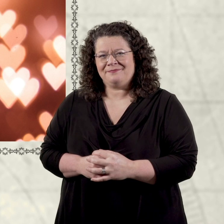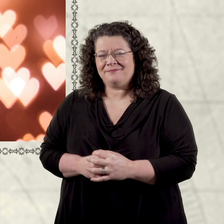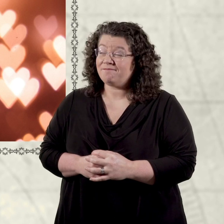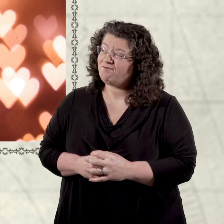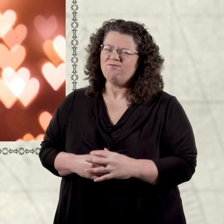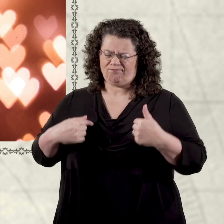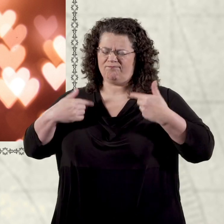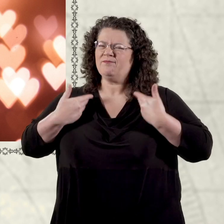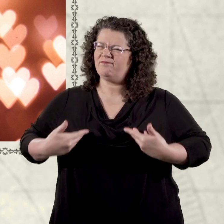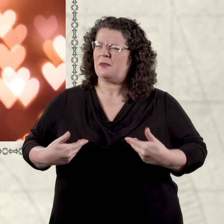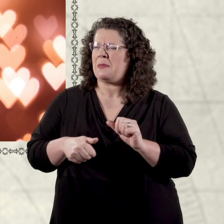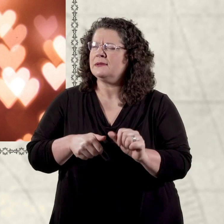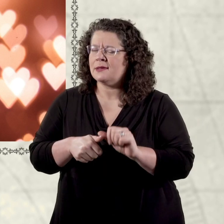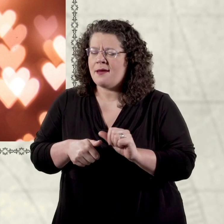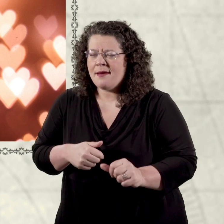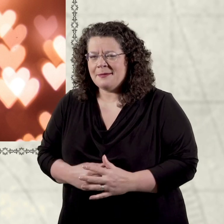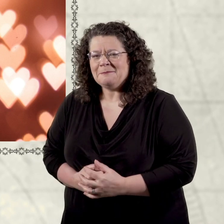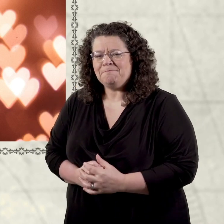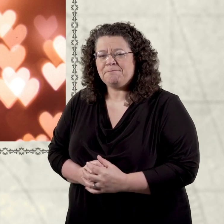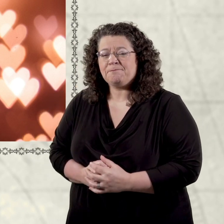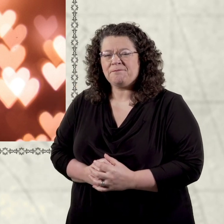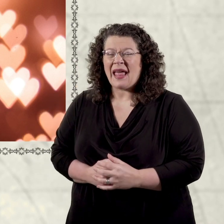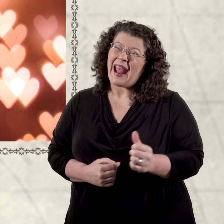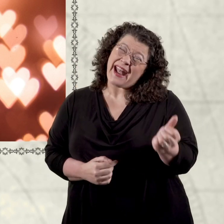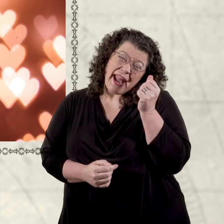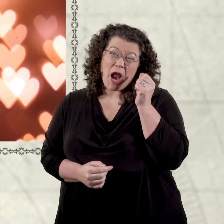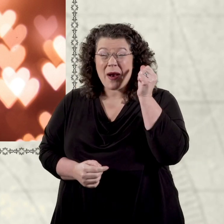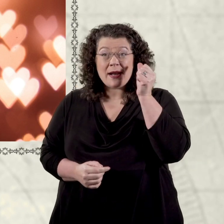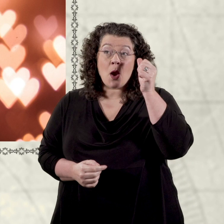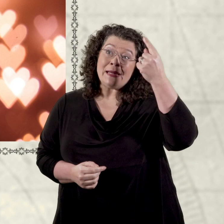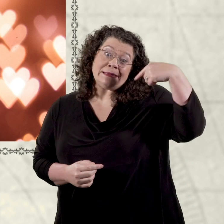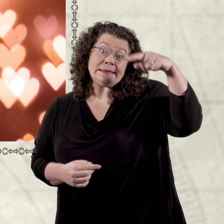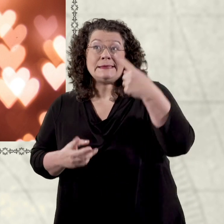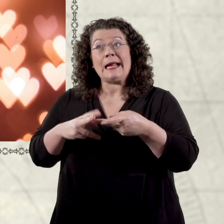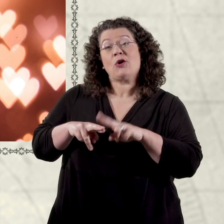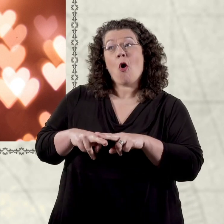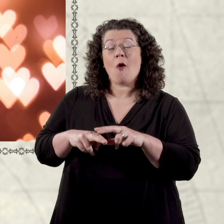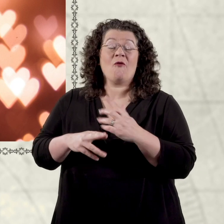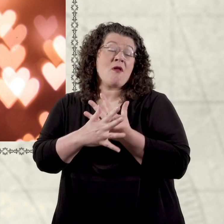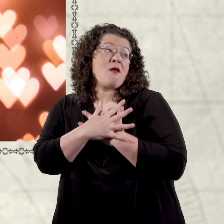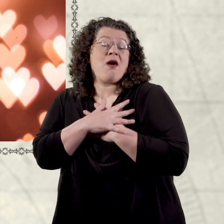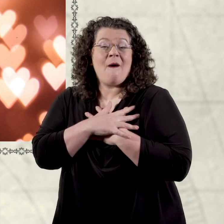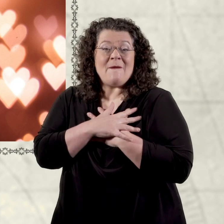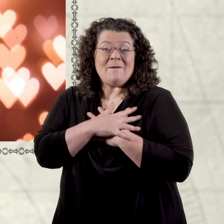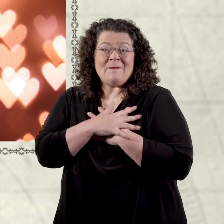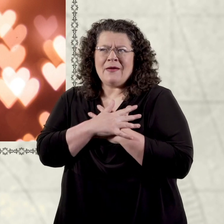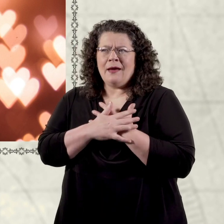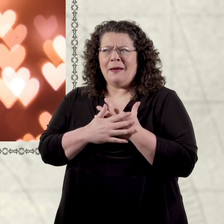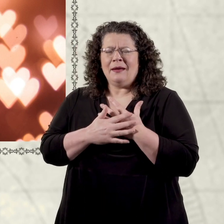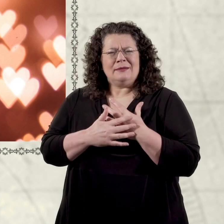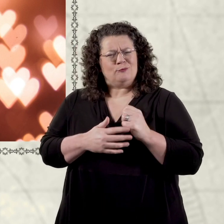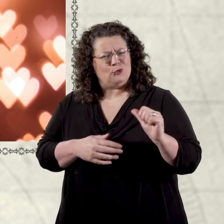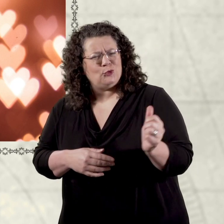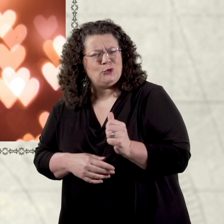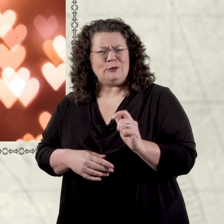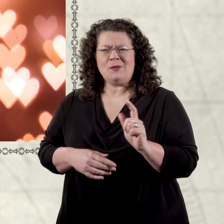Aniwylliant. Dwi'n gwybod. Dyla Santes neu Nawddsant, sef rhyw fath o brif sant cariadon